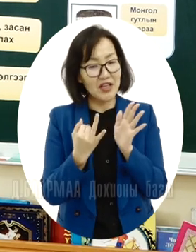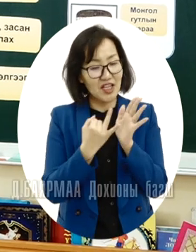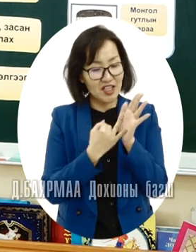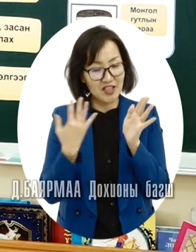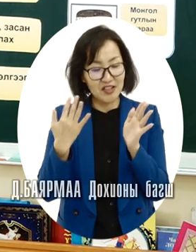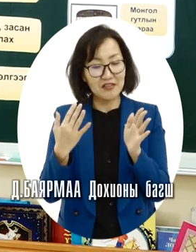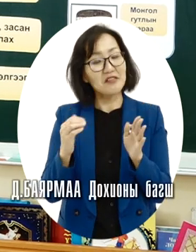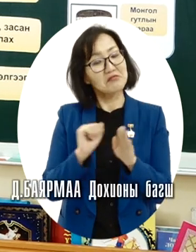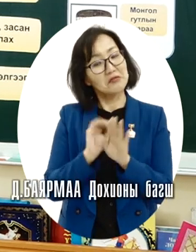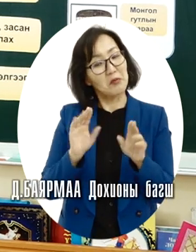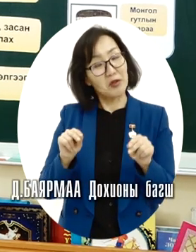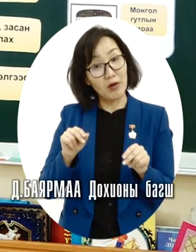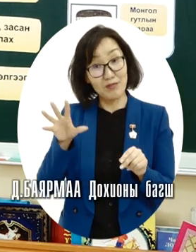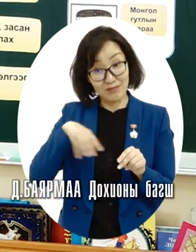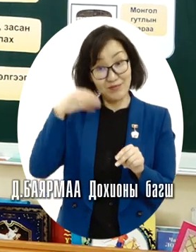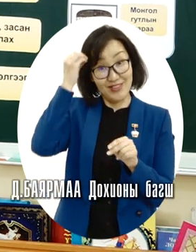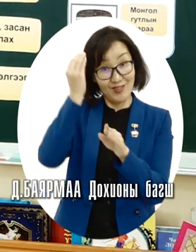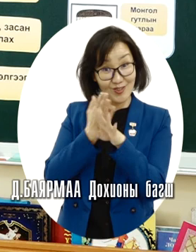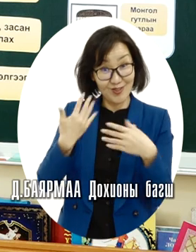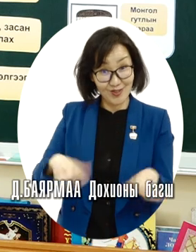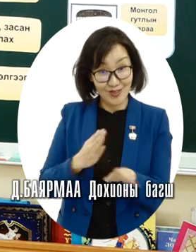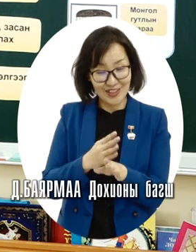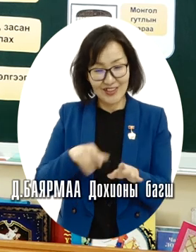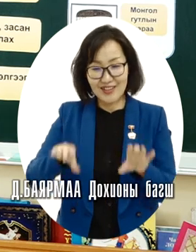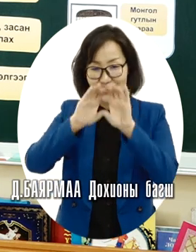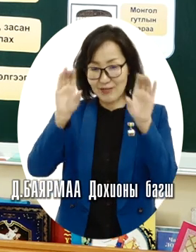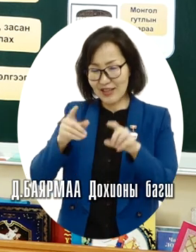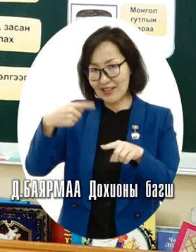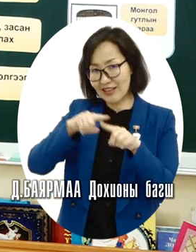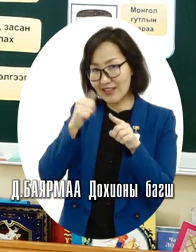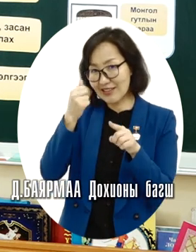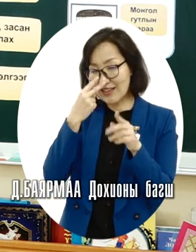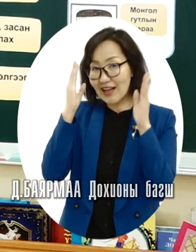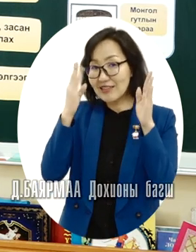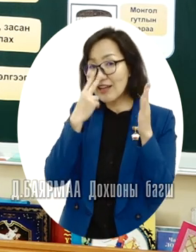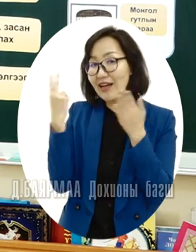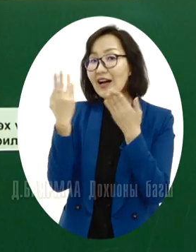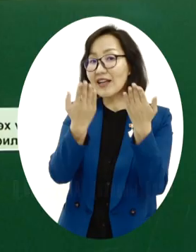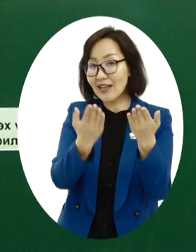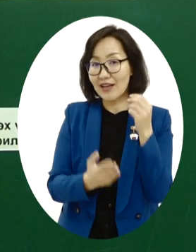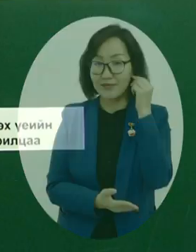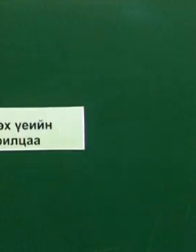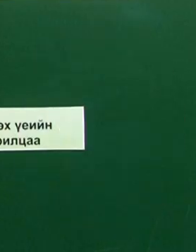гэдгийг мэдэж авлаа. За бүгдээрээ самбраас дахин нэг сайн анзаарч хараарай.